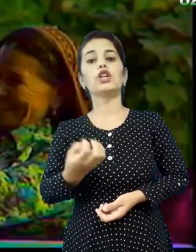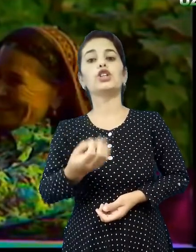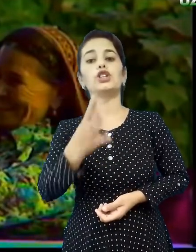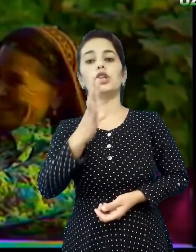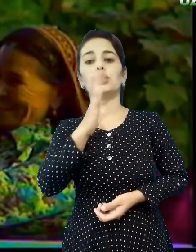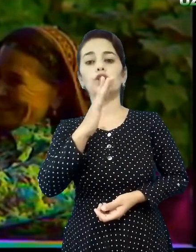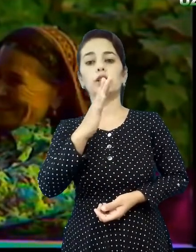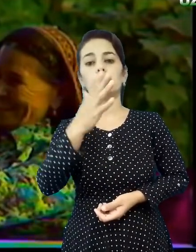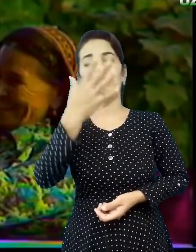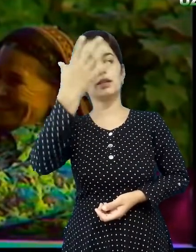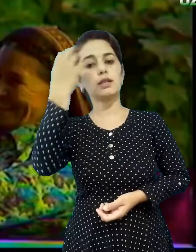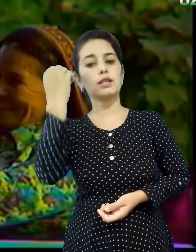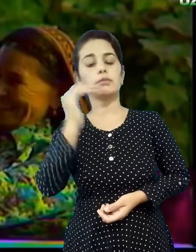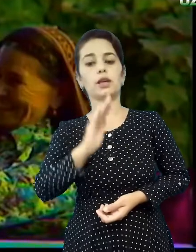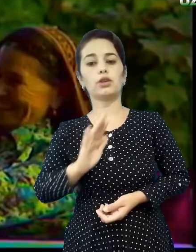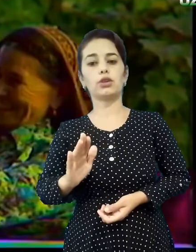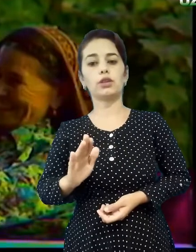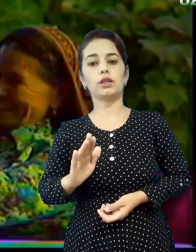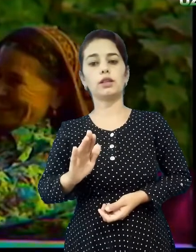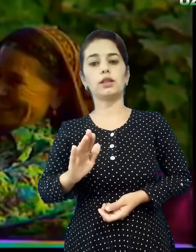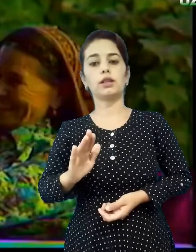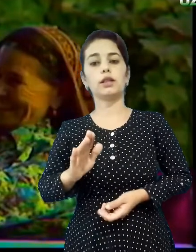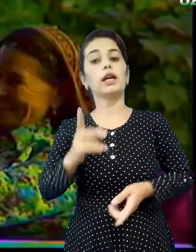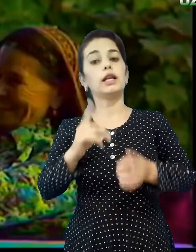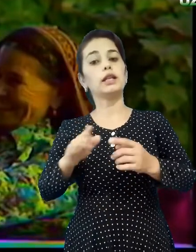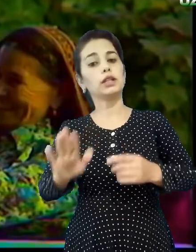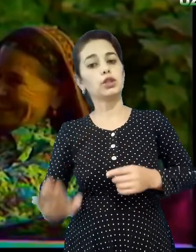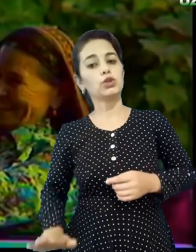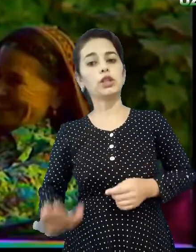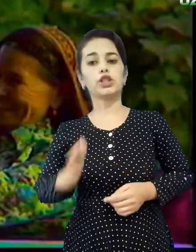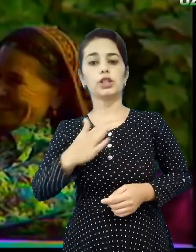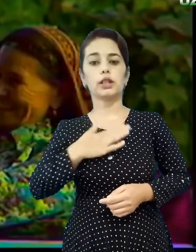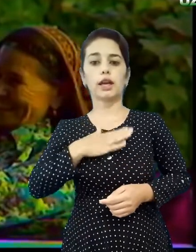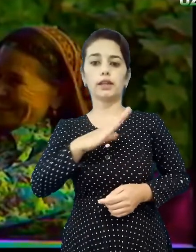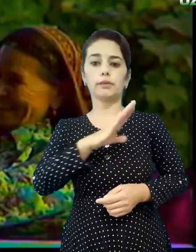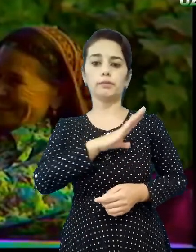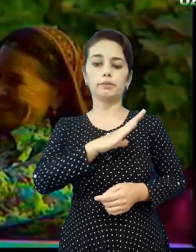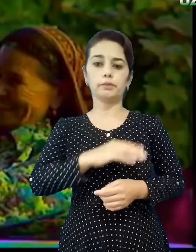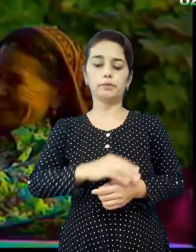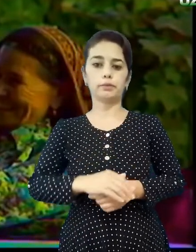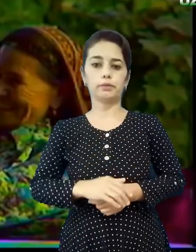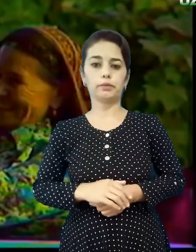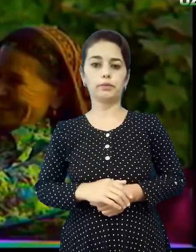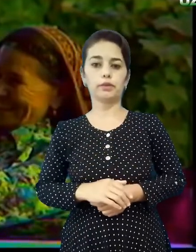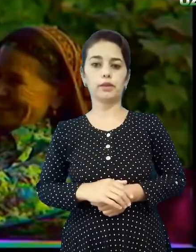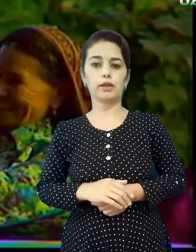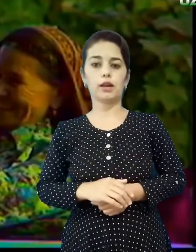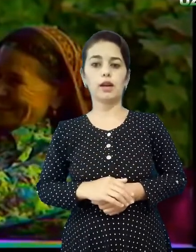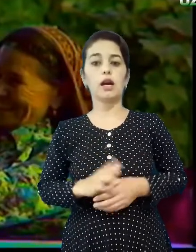O'shanda necha yoshligim esimda yo'q. Lekin juda kichkina edim.